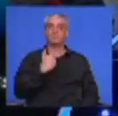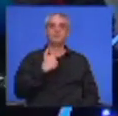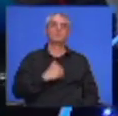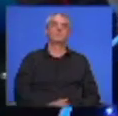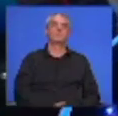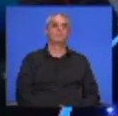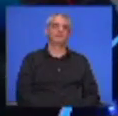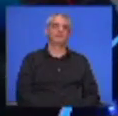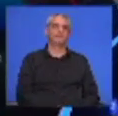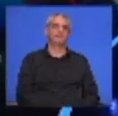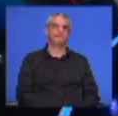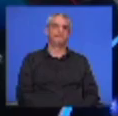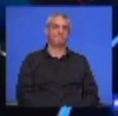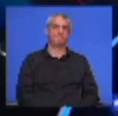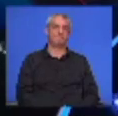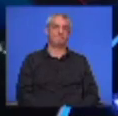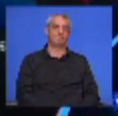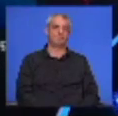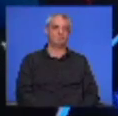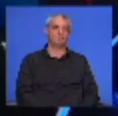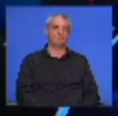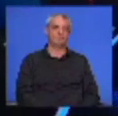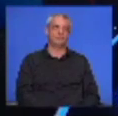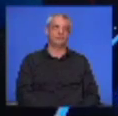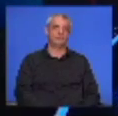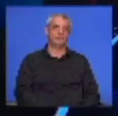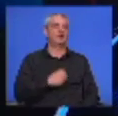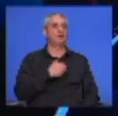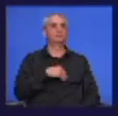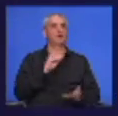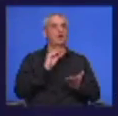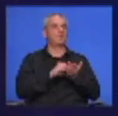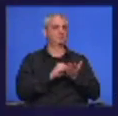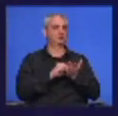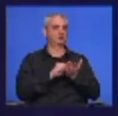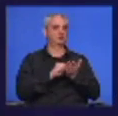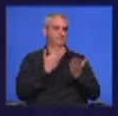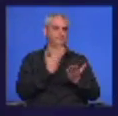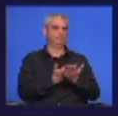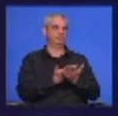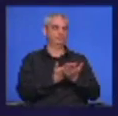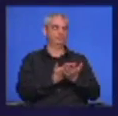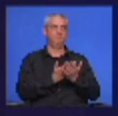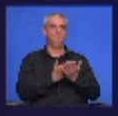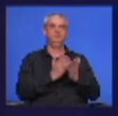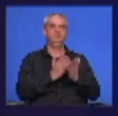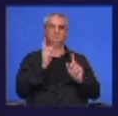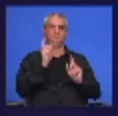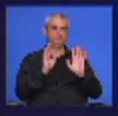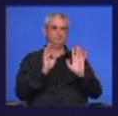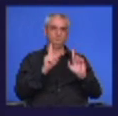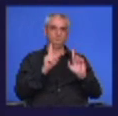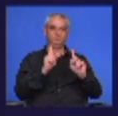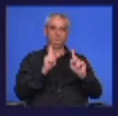רגע, בוא. רק תשלים את המשפט. אני רוצה לשים את הדברים על השולחן. אוקיי, זה המחשבה. כדי שהם לא יקרו. 100%.